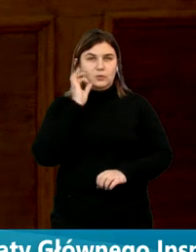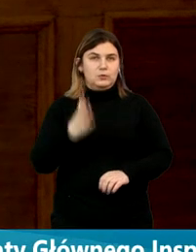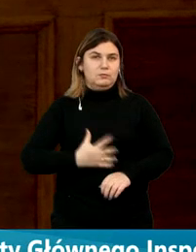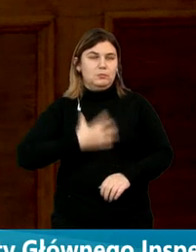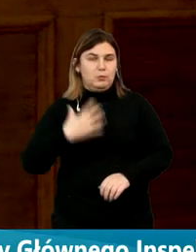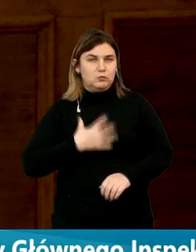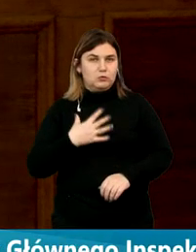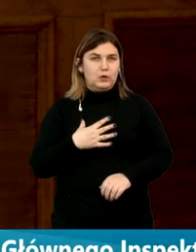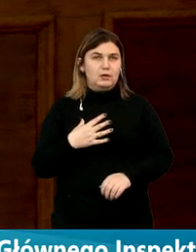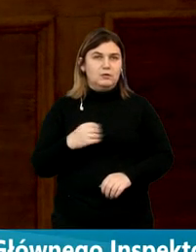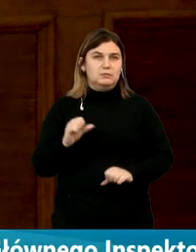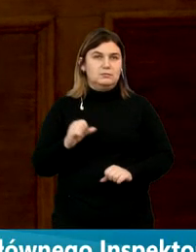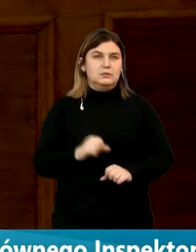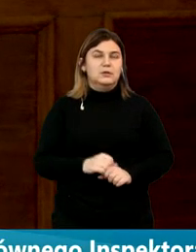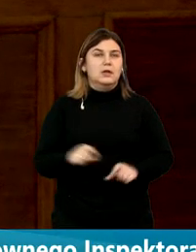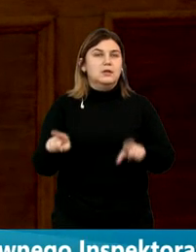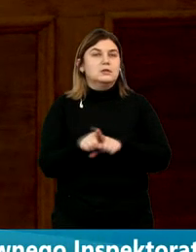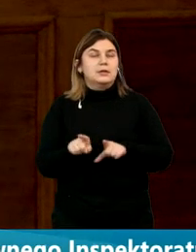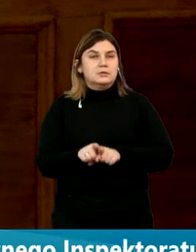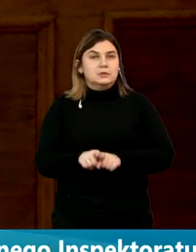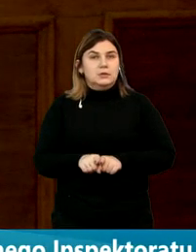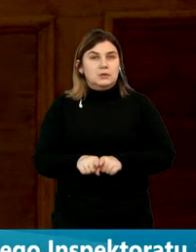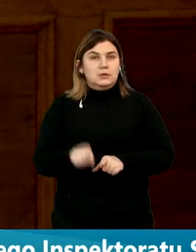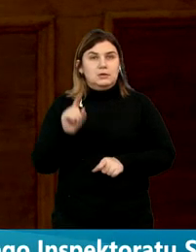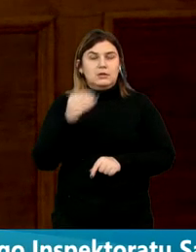najlepszej kondycji i też w jak